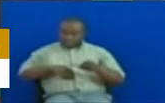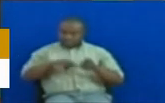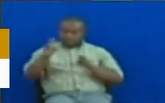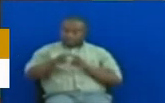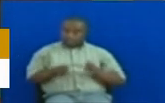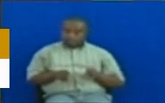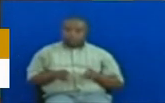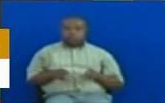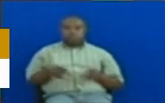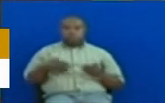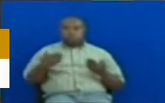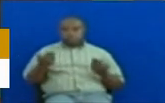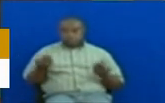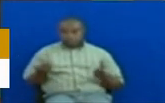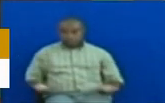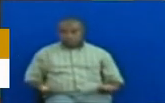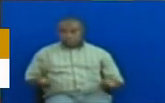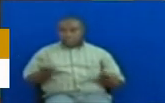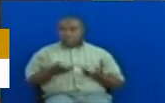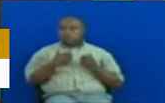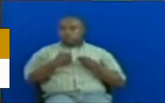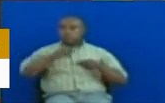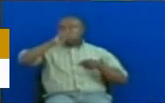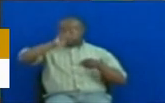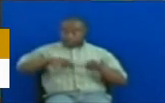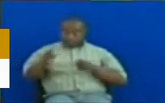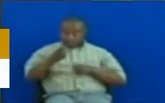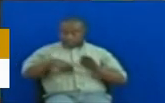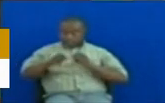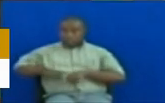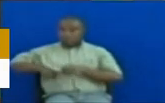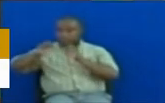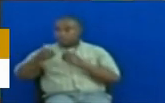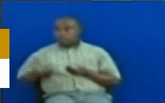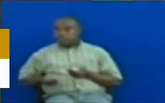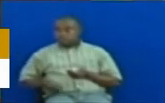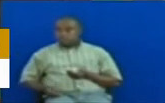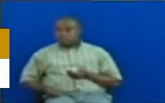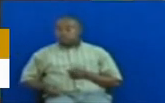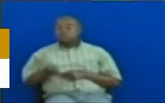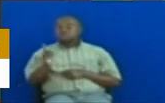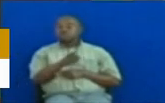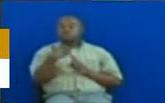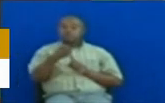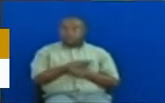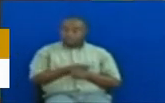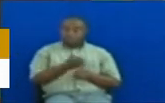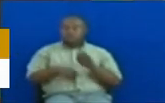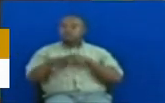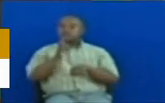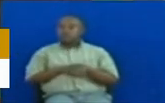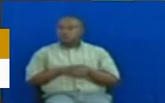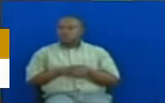uwezo wa kutoa kusign contracts kwenye authority ambazo zinapatikana na ziko available na zina muda, hivi